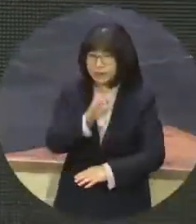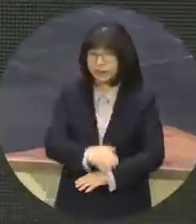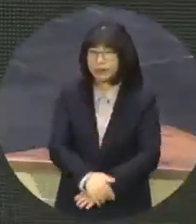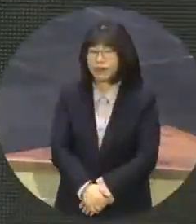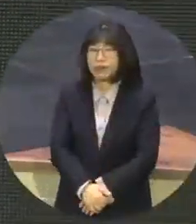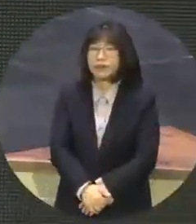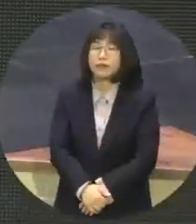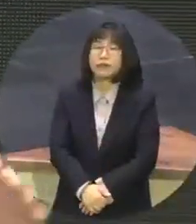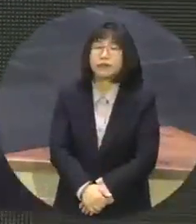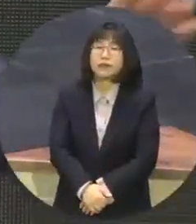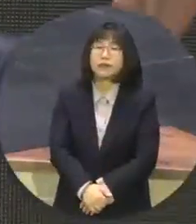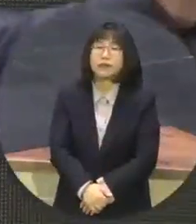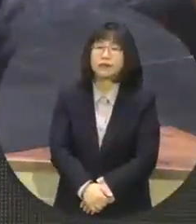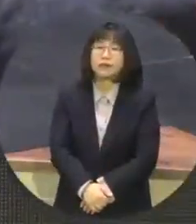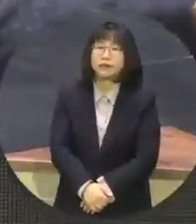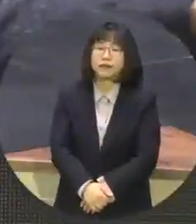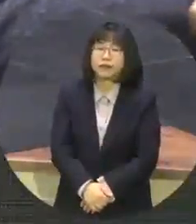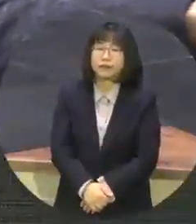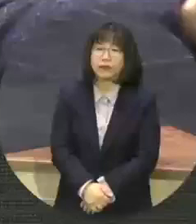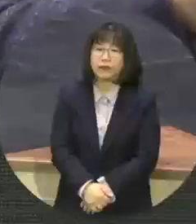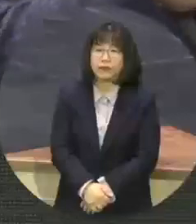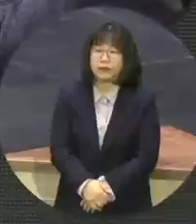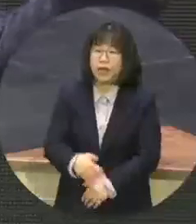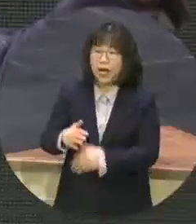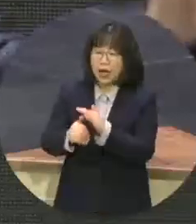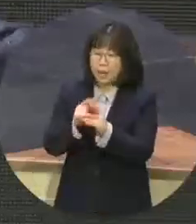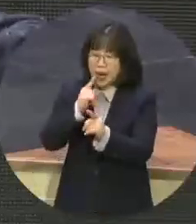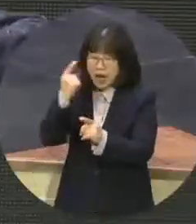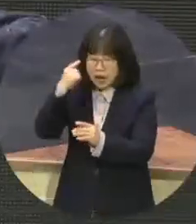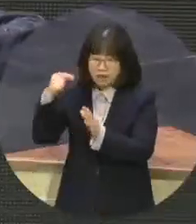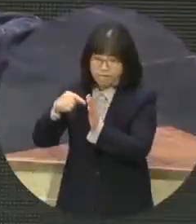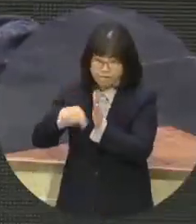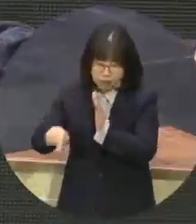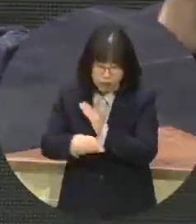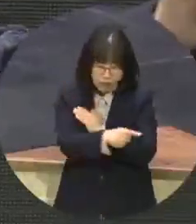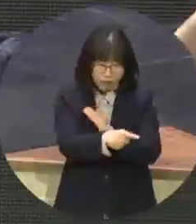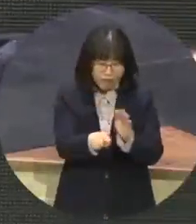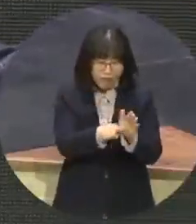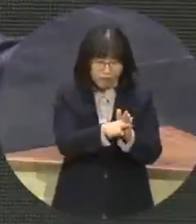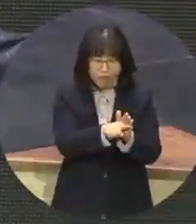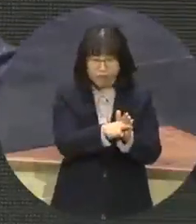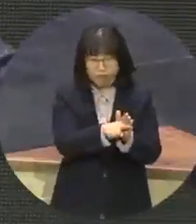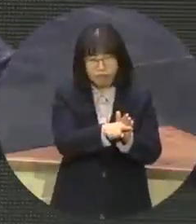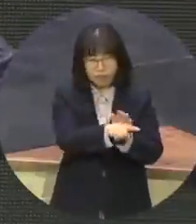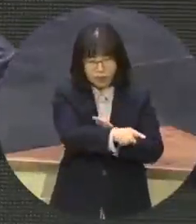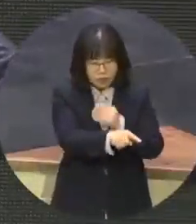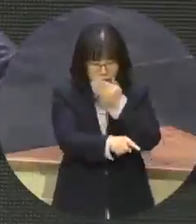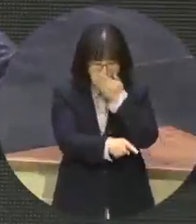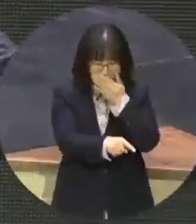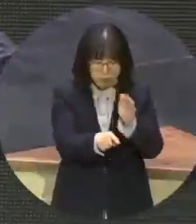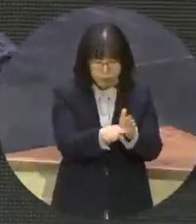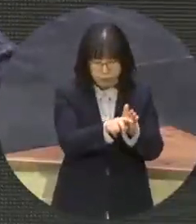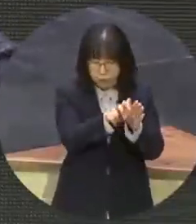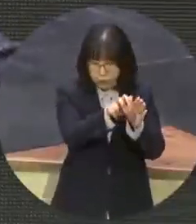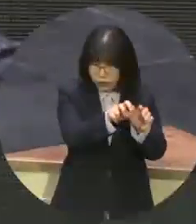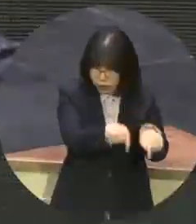자, 그러니까 어떻게 세상 나가서 어떻게 살아요? 불신자의 노예죠. 불신자 앞에서 쩔쩔쩔쩔 매고